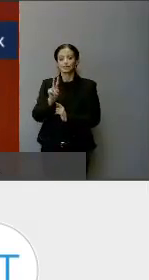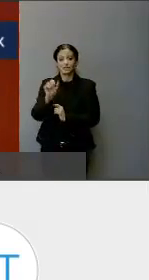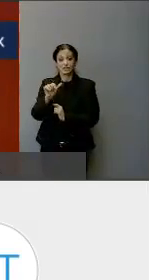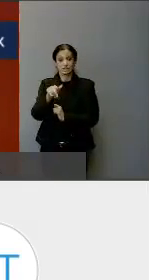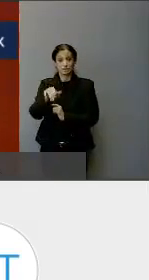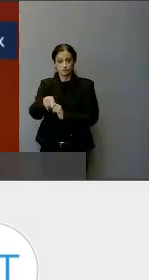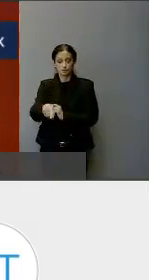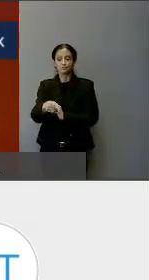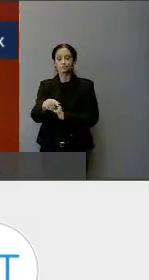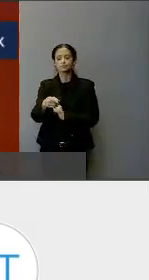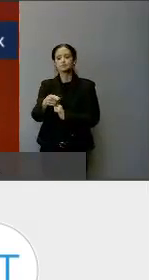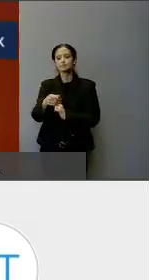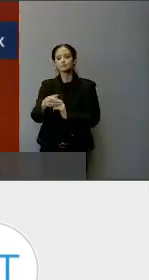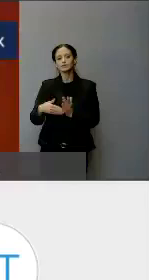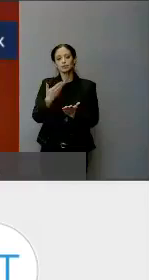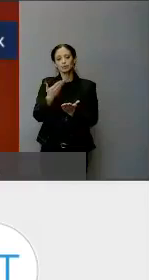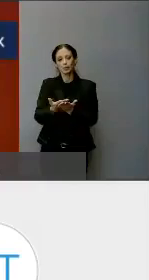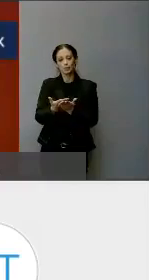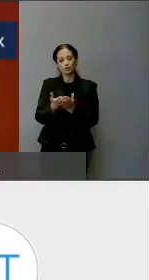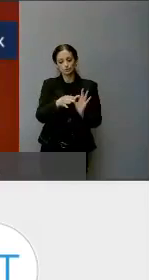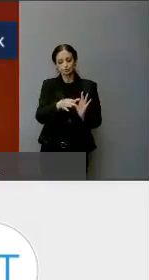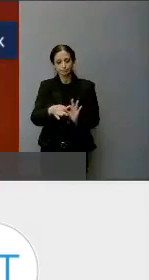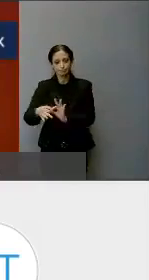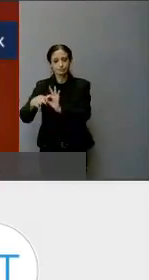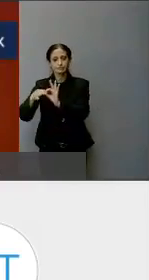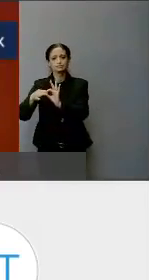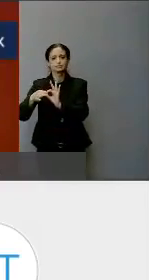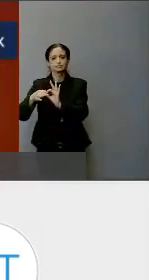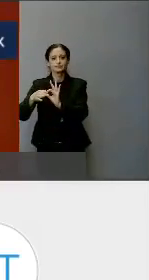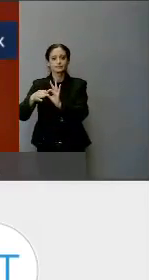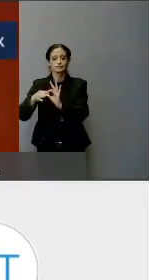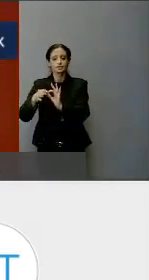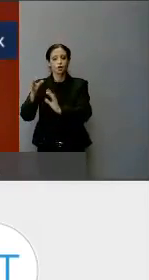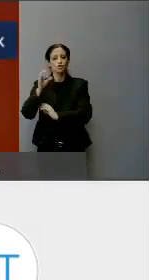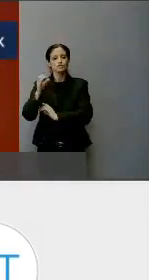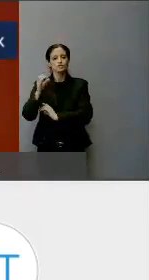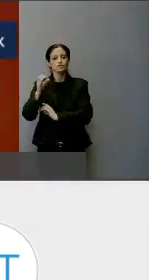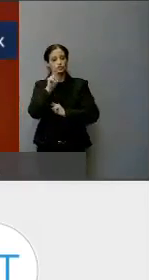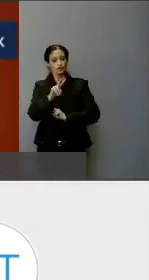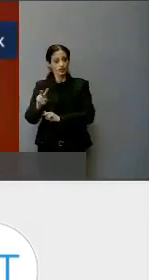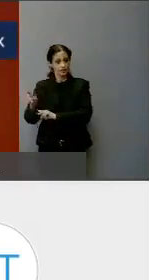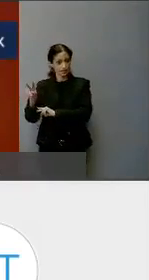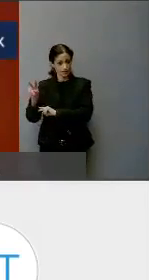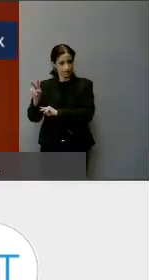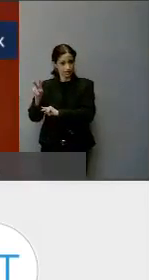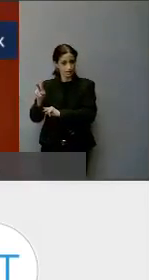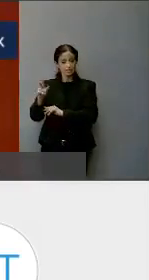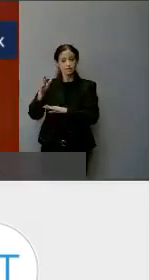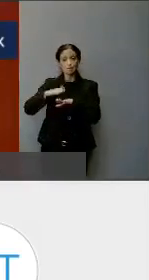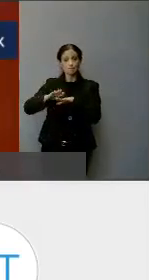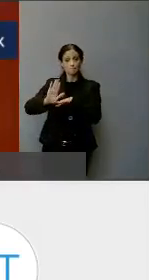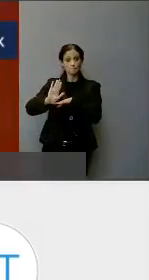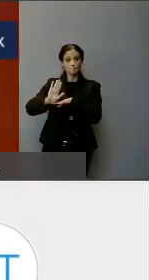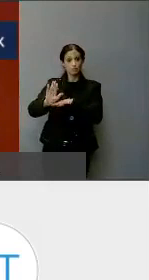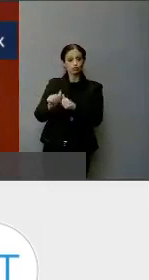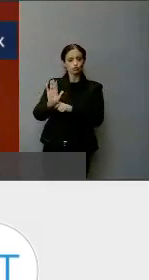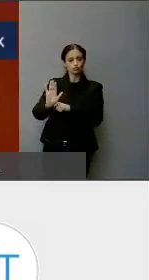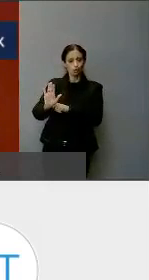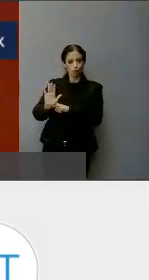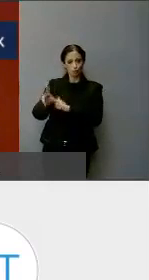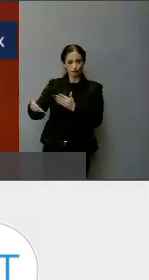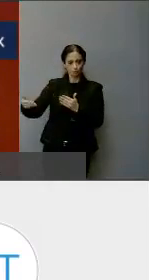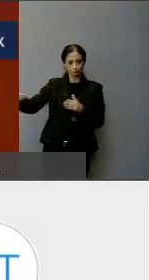coerente con le osservazioni generali e particolari della sopraintendenza nel metodo e nella forma che alleghiamo